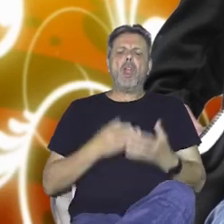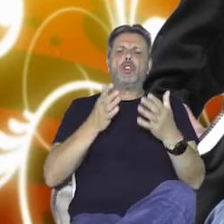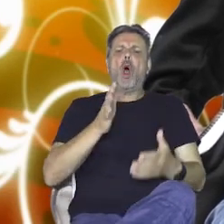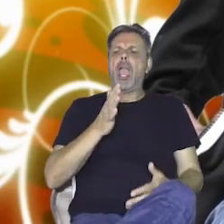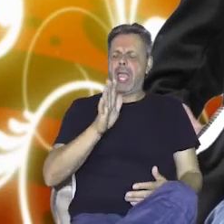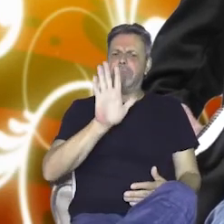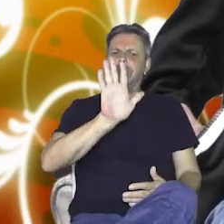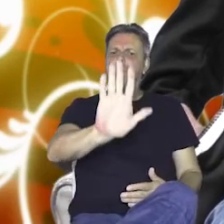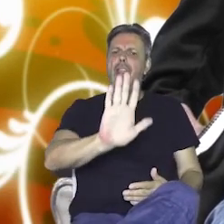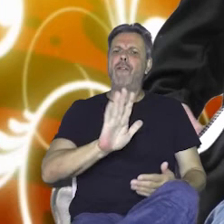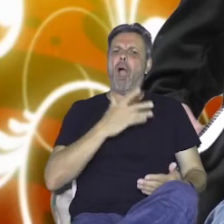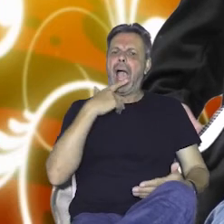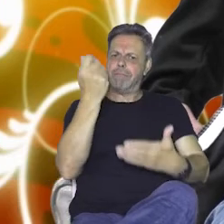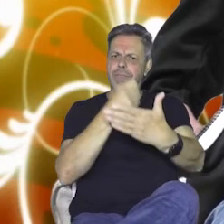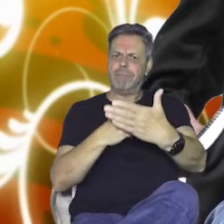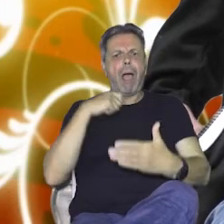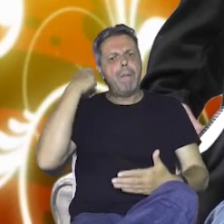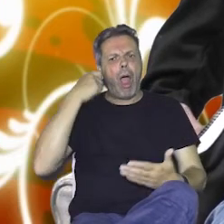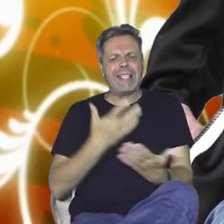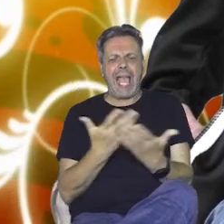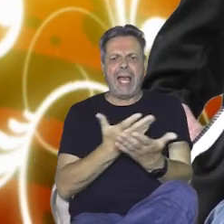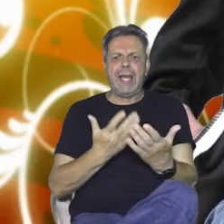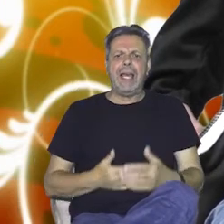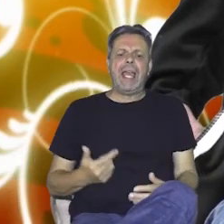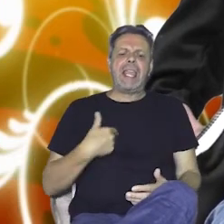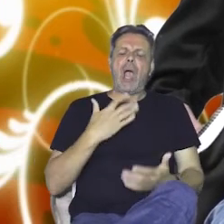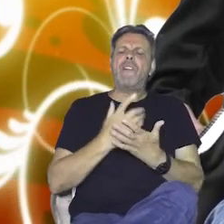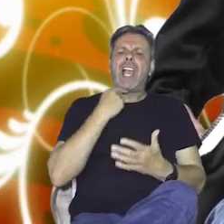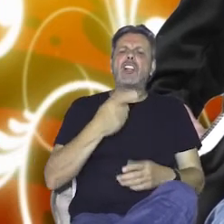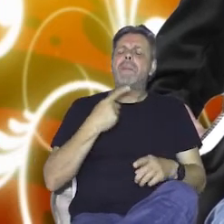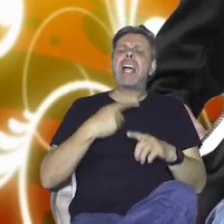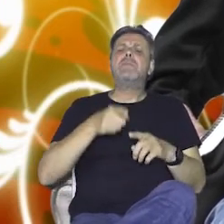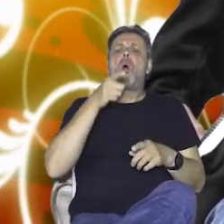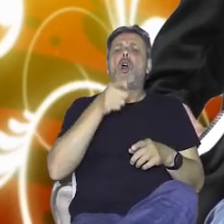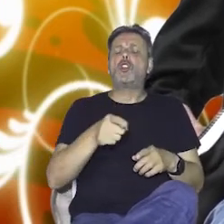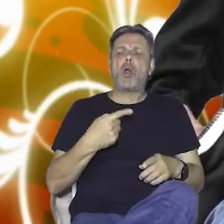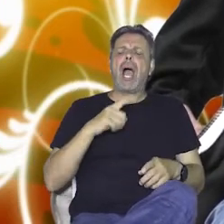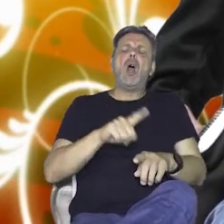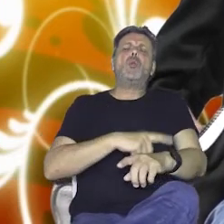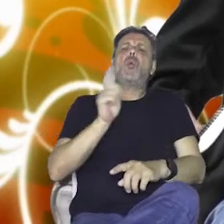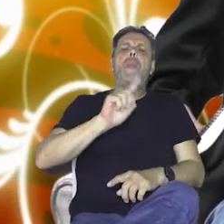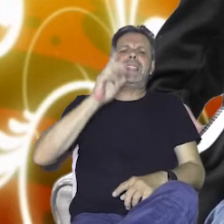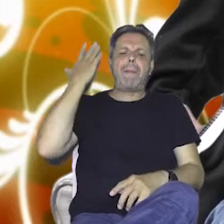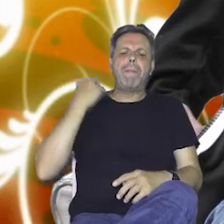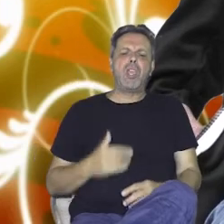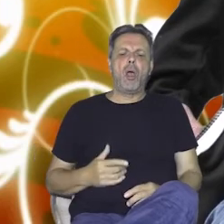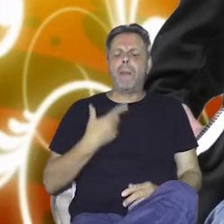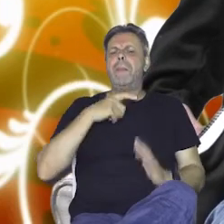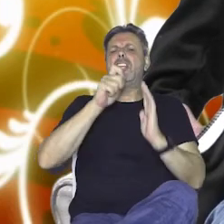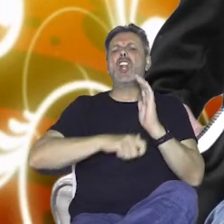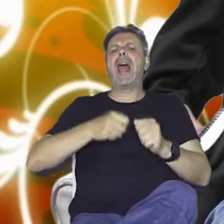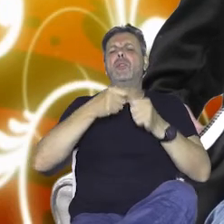je ta poezija. Ja uvijek kažem, ja zbog takve poezije dugo nisam bio ni član